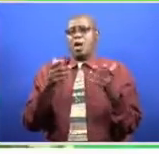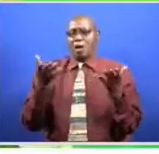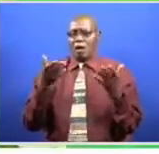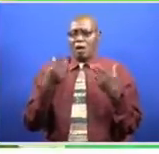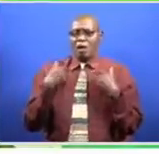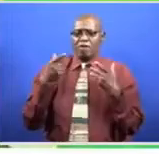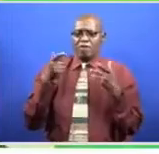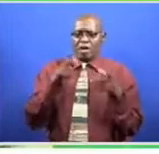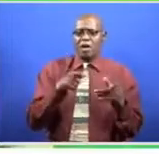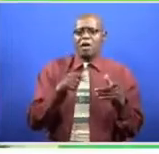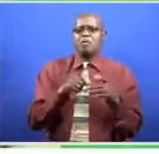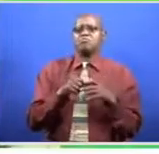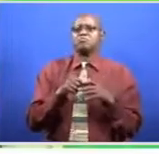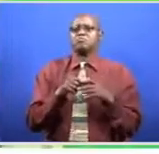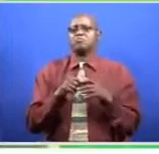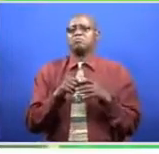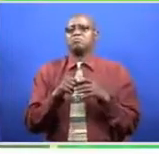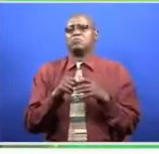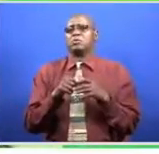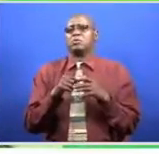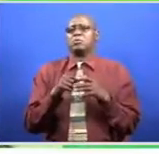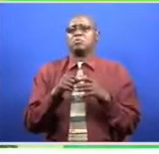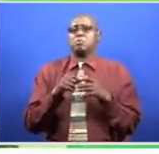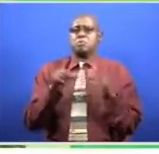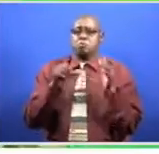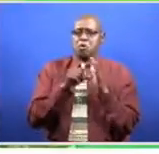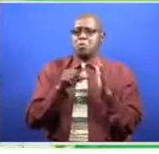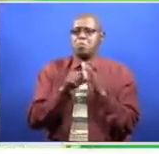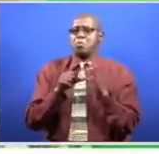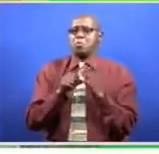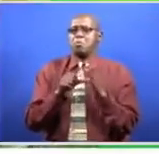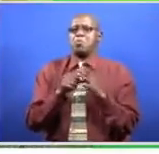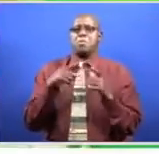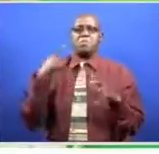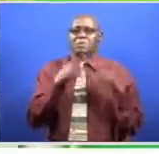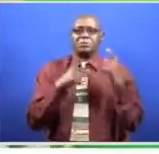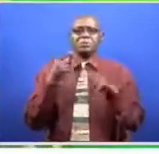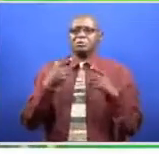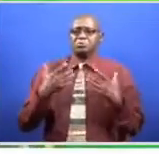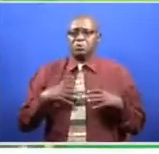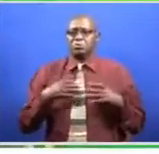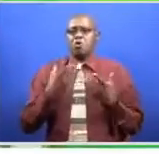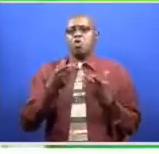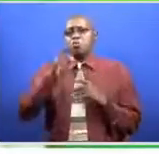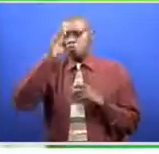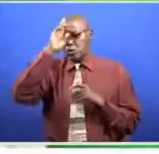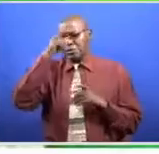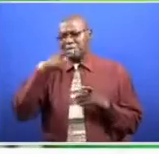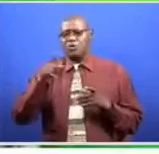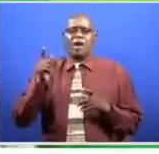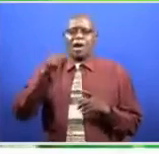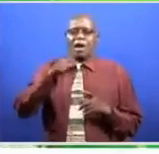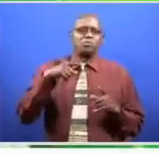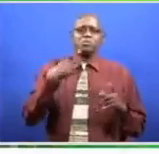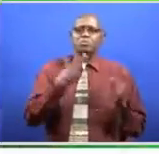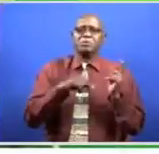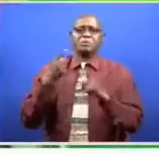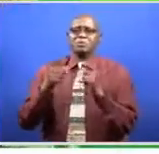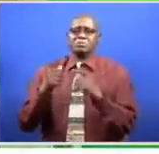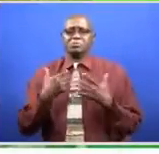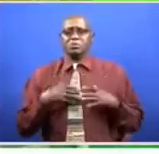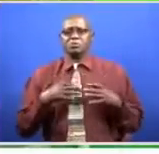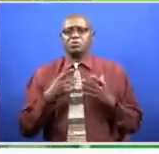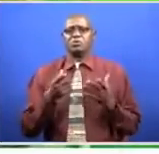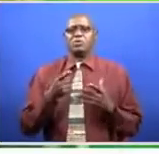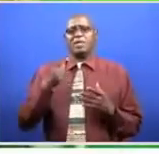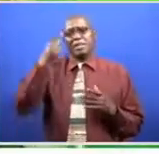Mtu aogope asiende kupiga kura, mtu aogope asijitokeze kimasomaso, mtu aogope kama mtu anaishi na ulemavu aogope kwenda kupiga kura